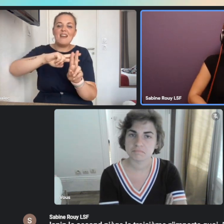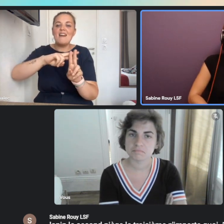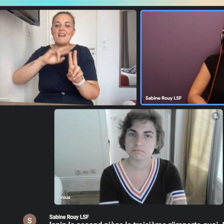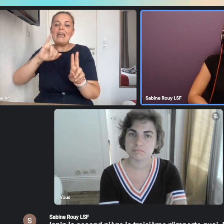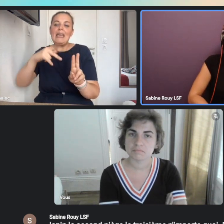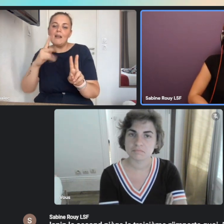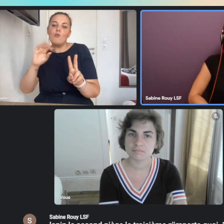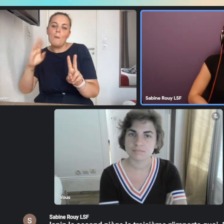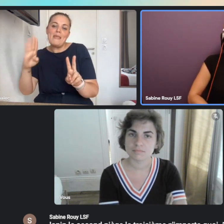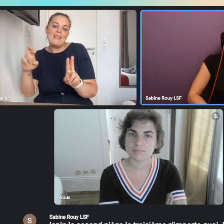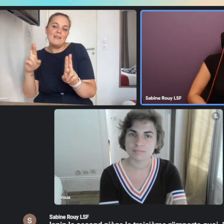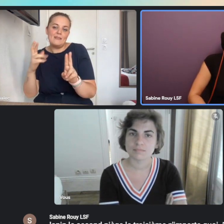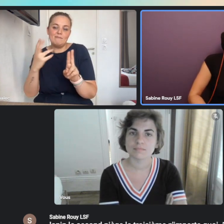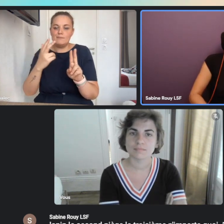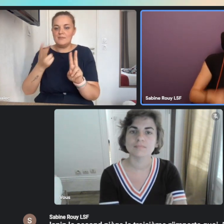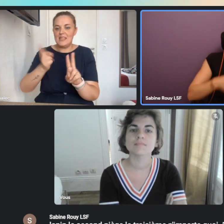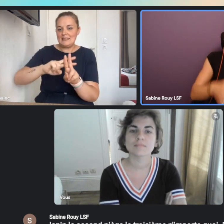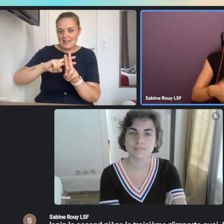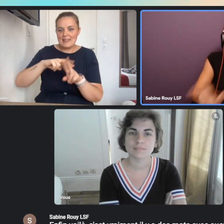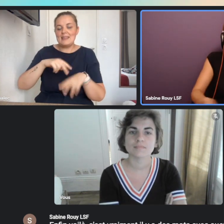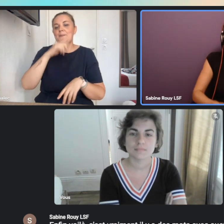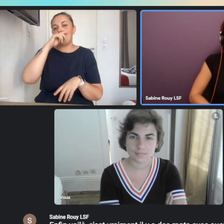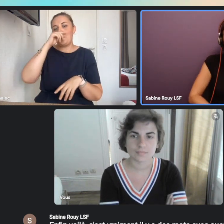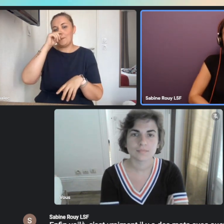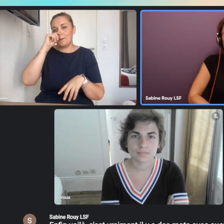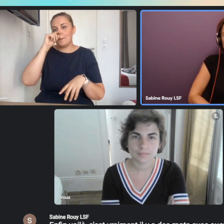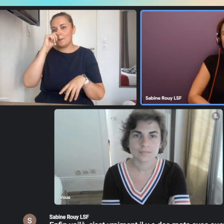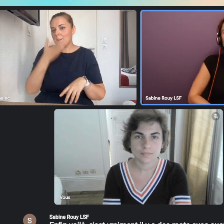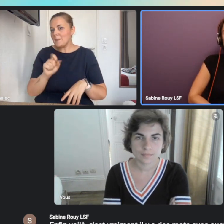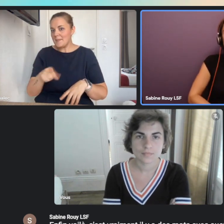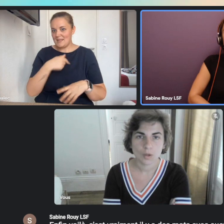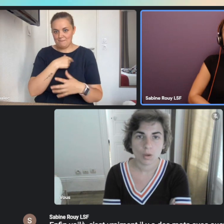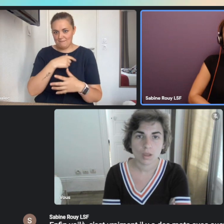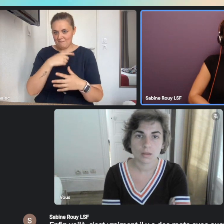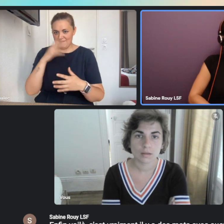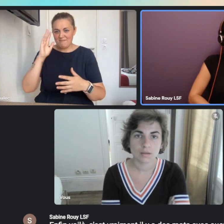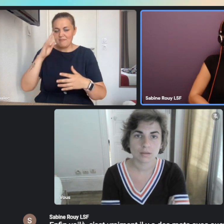diffuser. Donc dans ce cas-là, on met le hashtag Inktober.